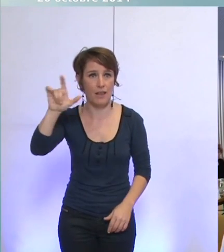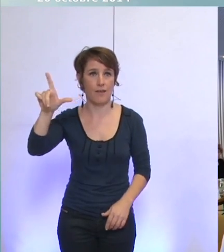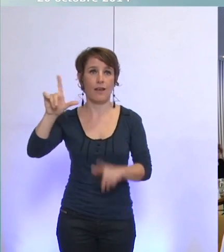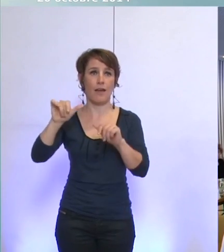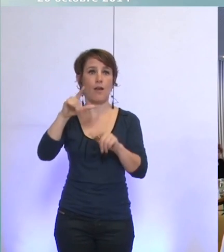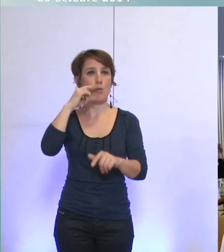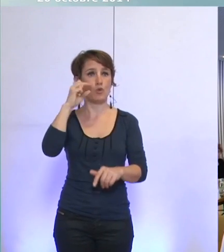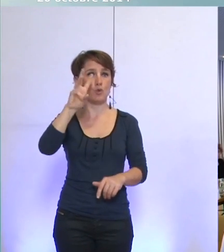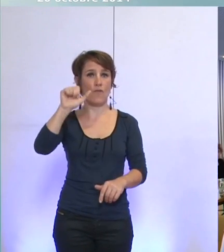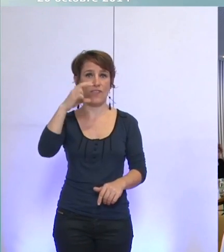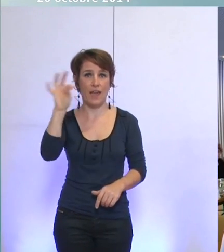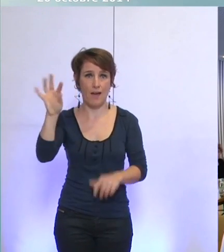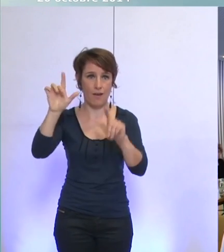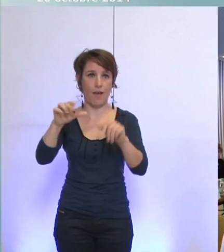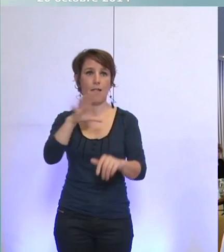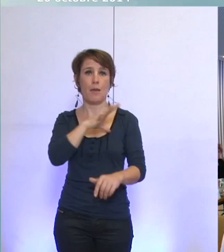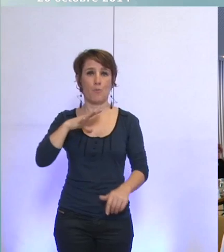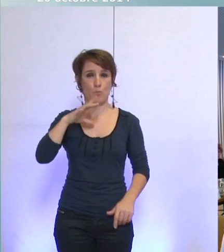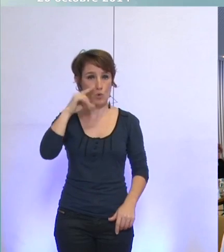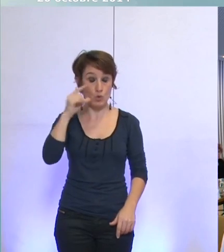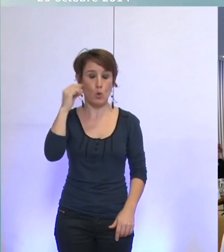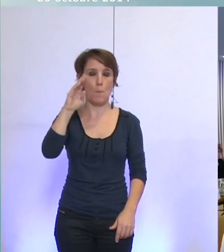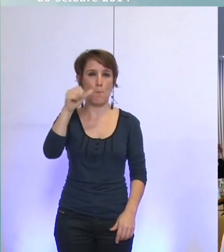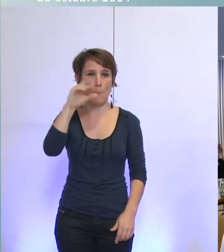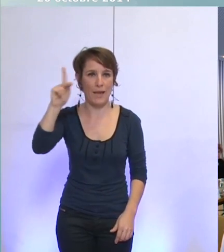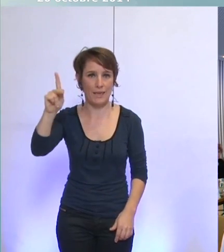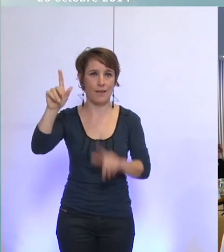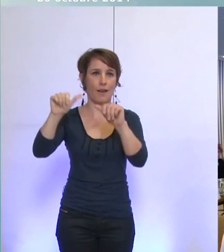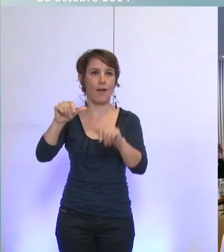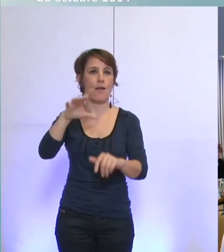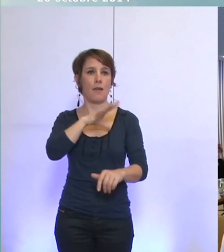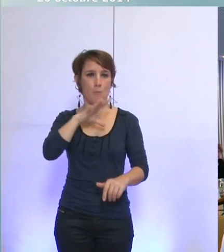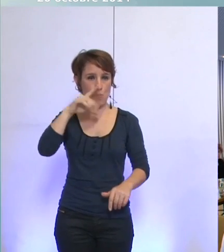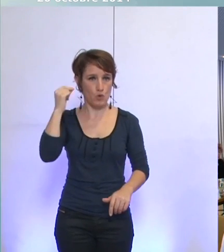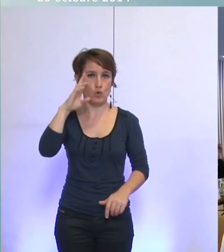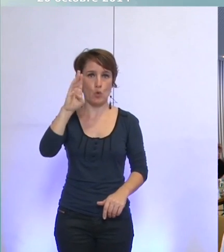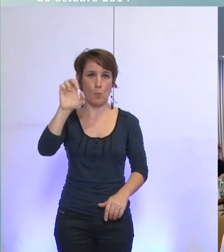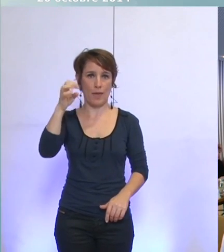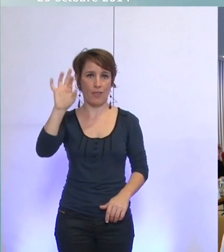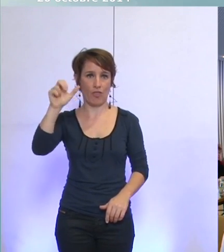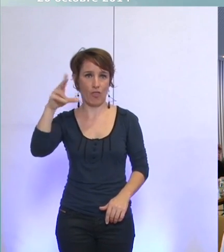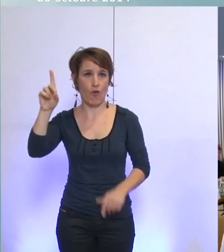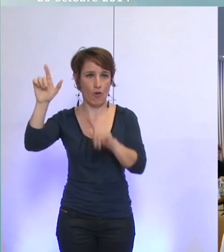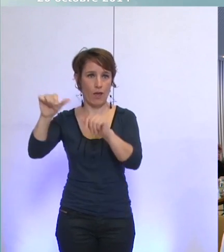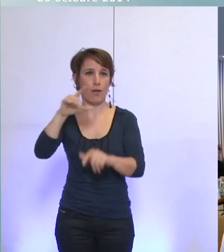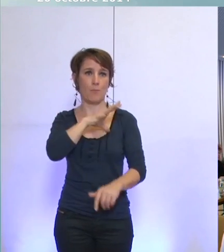Antoine Bach, Olivier Bertrand, Marie-Vonne Boileau, Marie-Madeleine Bouillon,